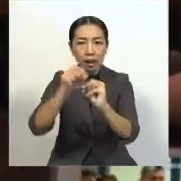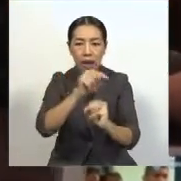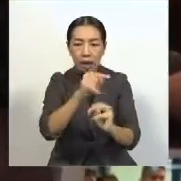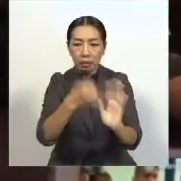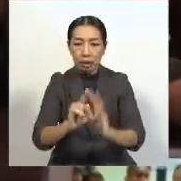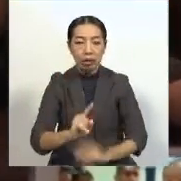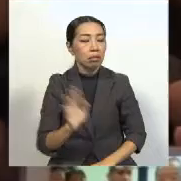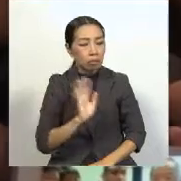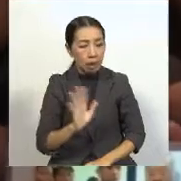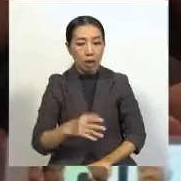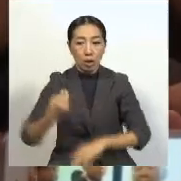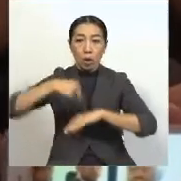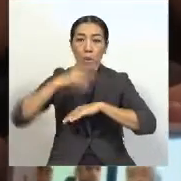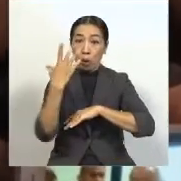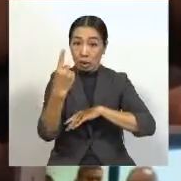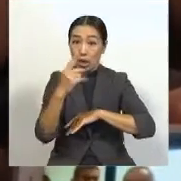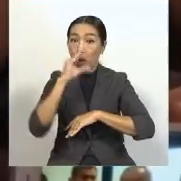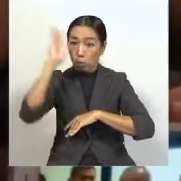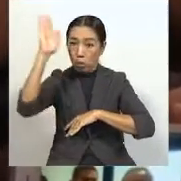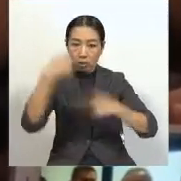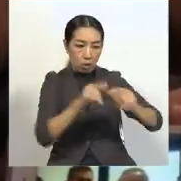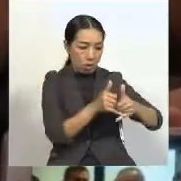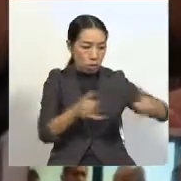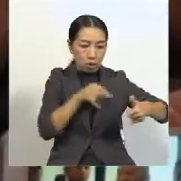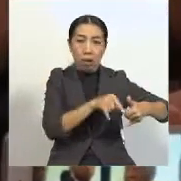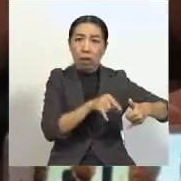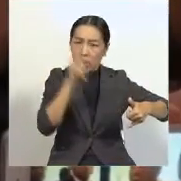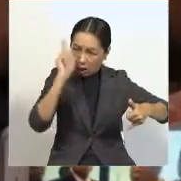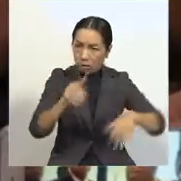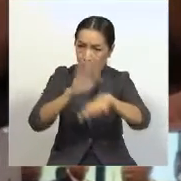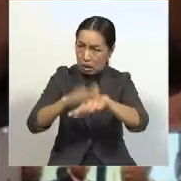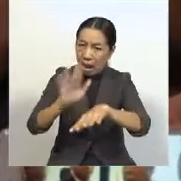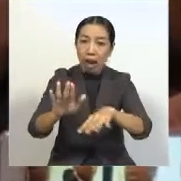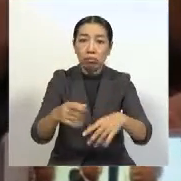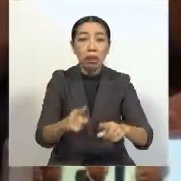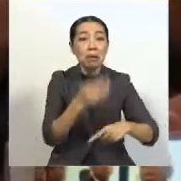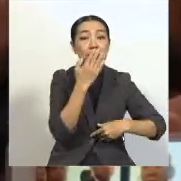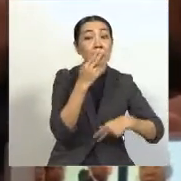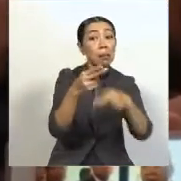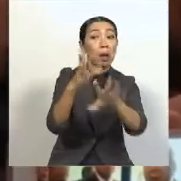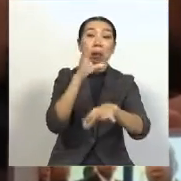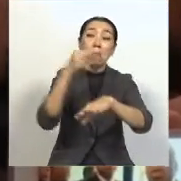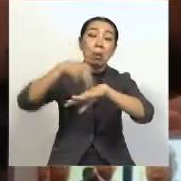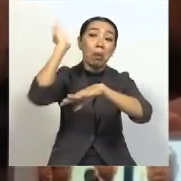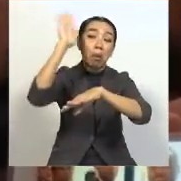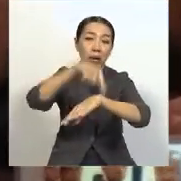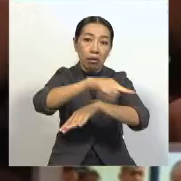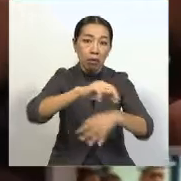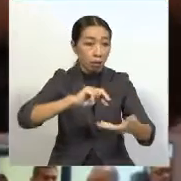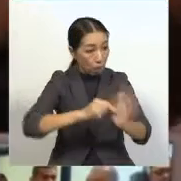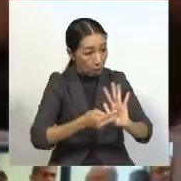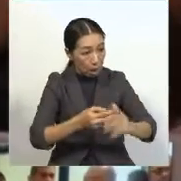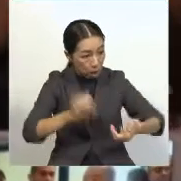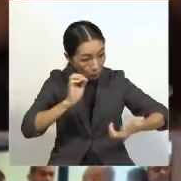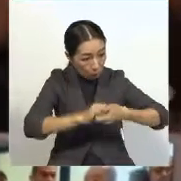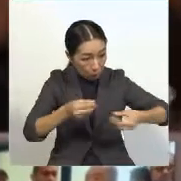ยก็ต้องคัดค้านกันดิ อยู่ ด ิรู้ร่วมคิดใช่ไหมคะแบบนี้ ไม่รู้ก็ไม่รู้ก็ไม่ต้องถามนักกฎหมายอยู่นะ อ ัน นี้พี่จะ